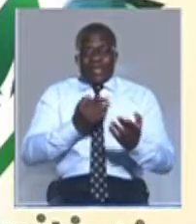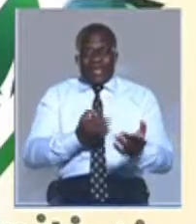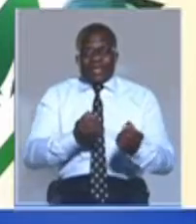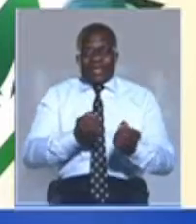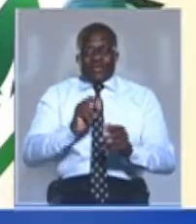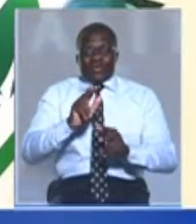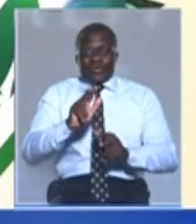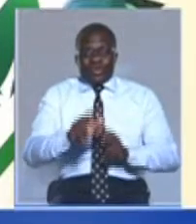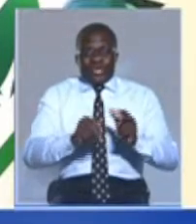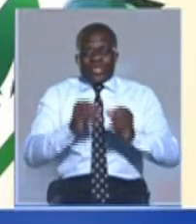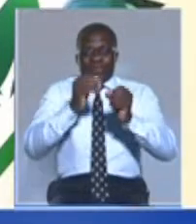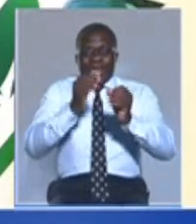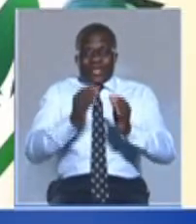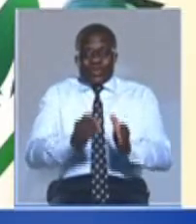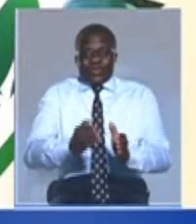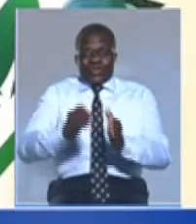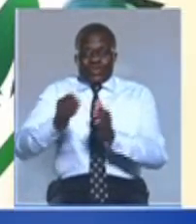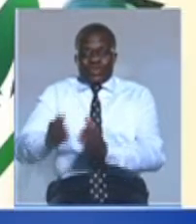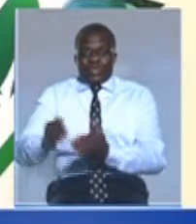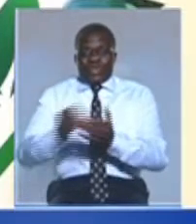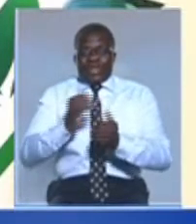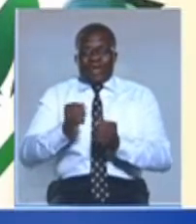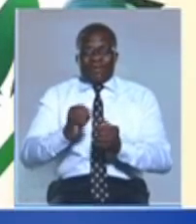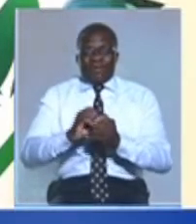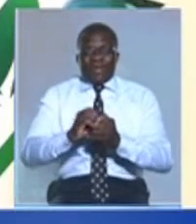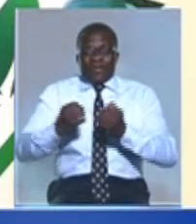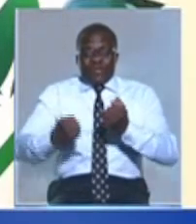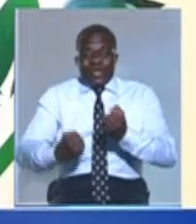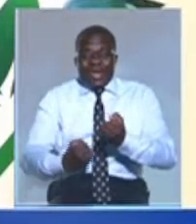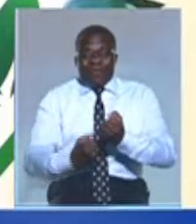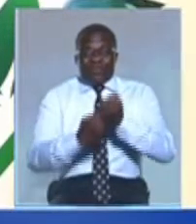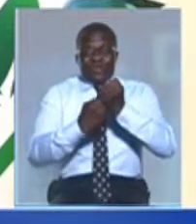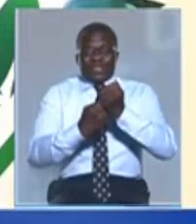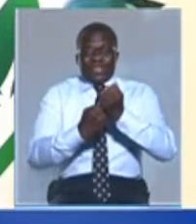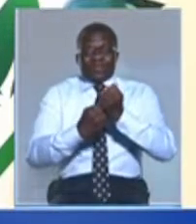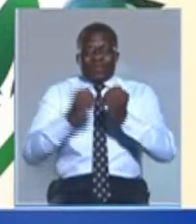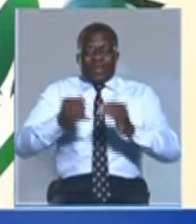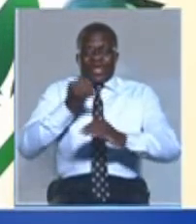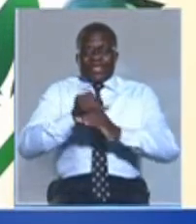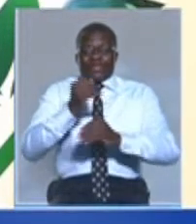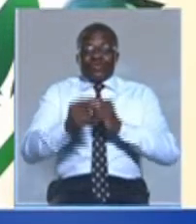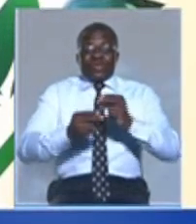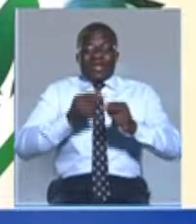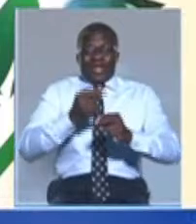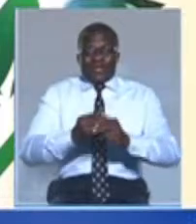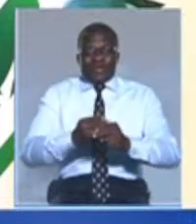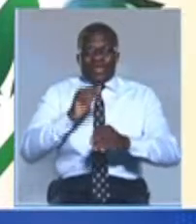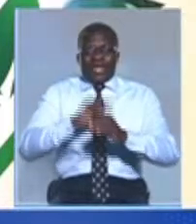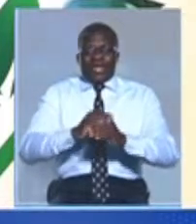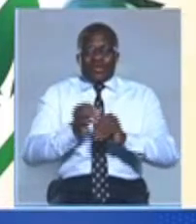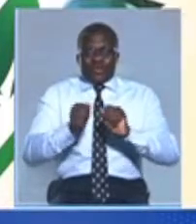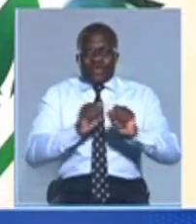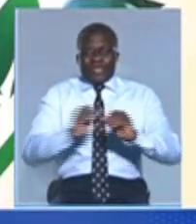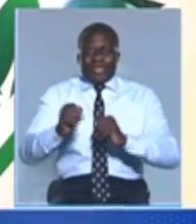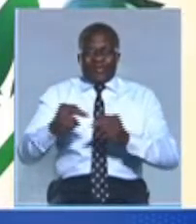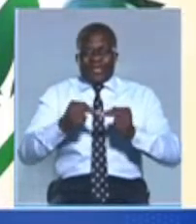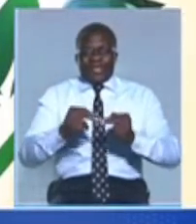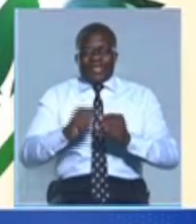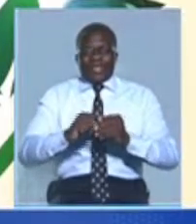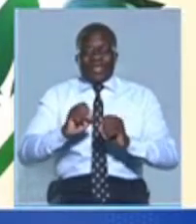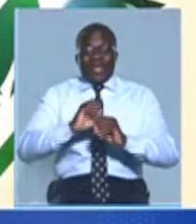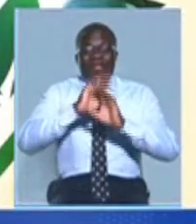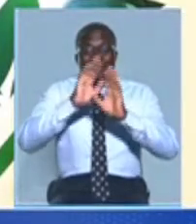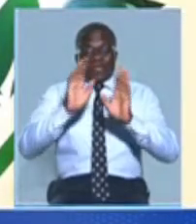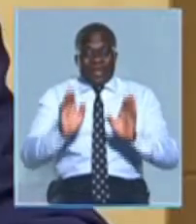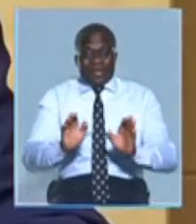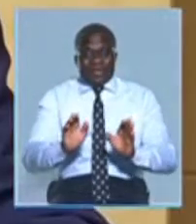des démarches structurées afin de renforcer les institutions nationales sur les activités liées à la